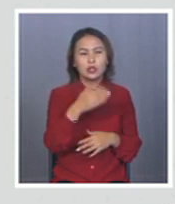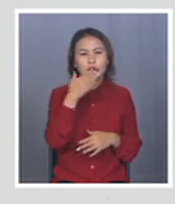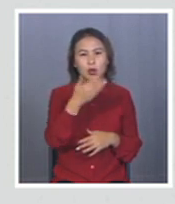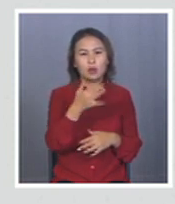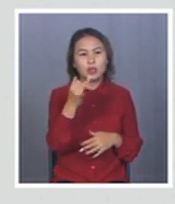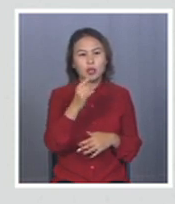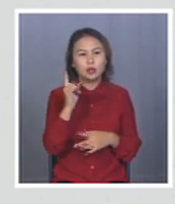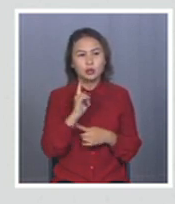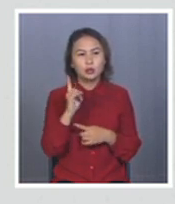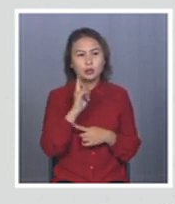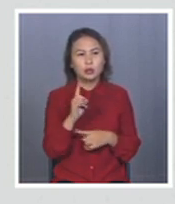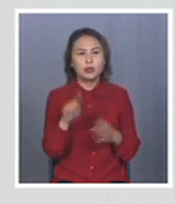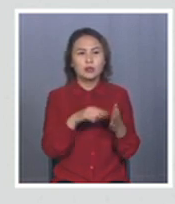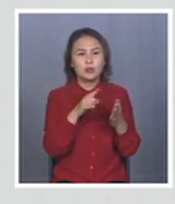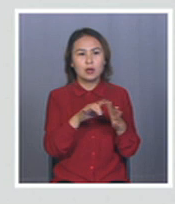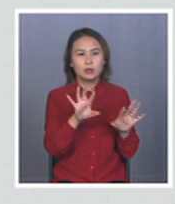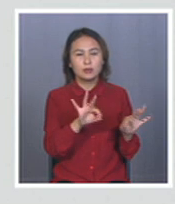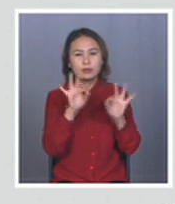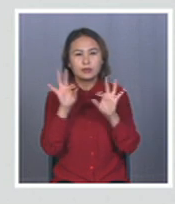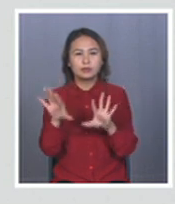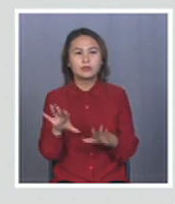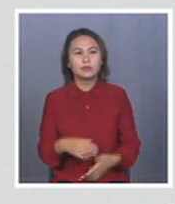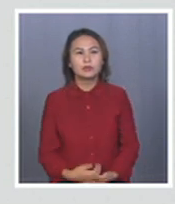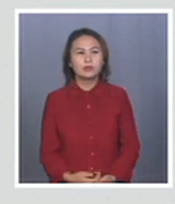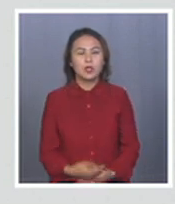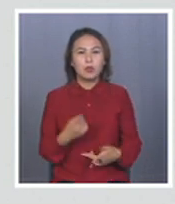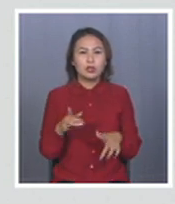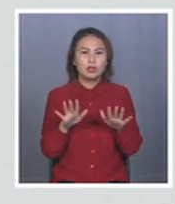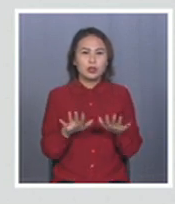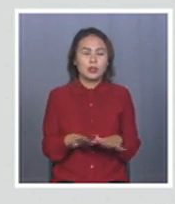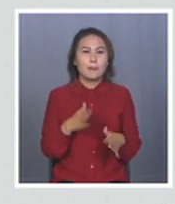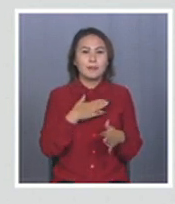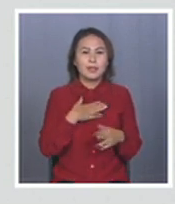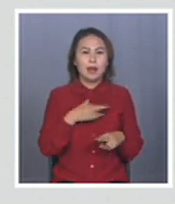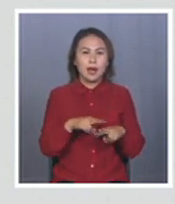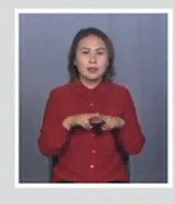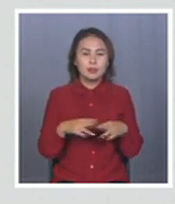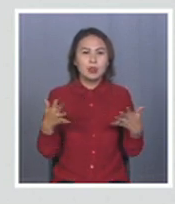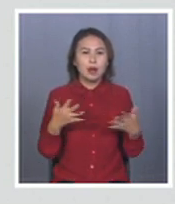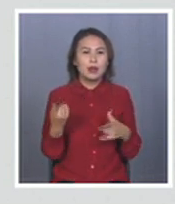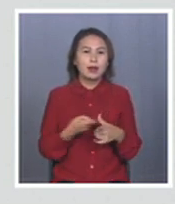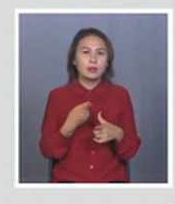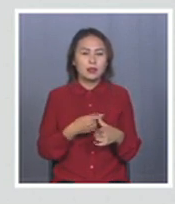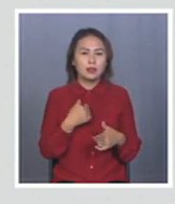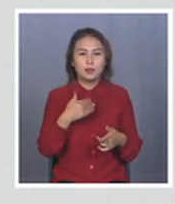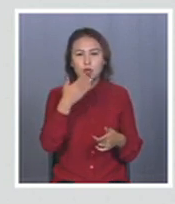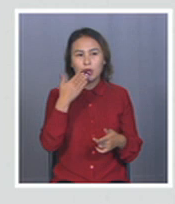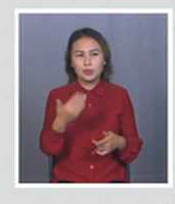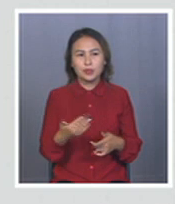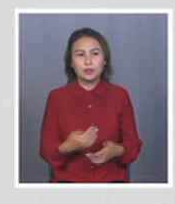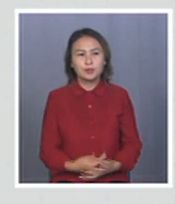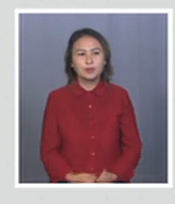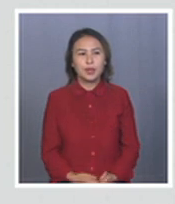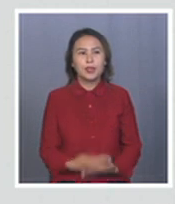күту скриптін таңдаймыз. Бұл жерге біздің астанамыз қалай аталады деп сұраймыз.